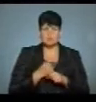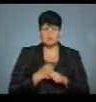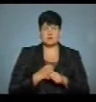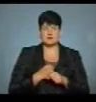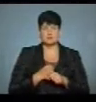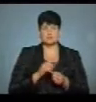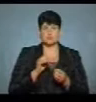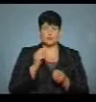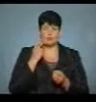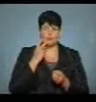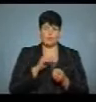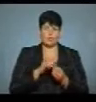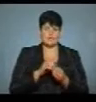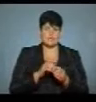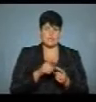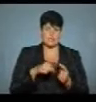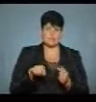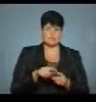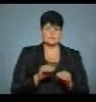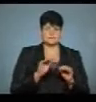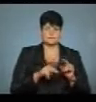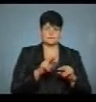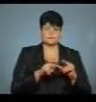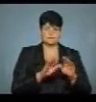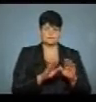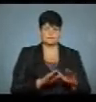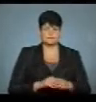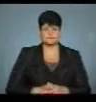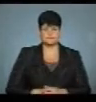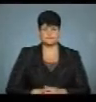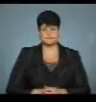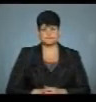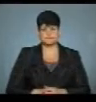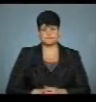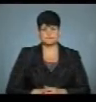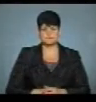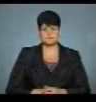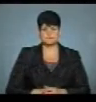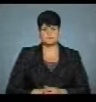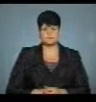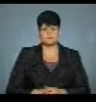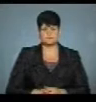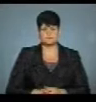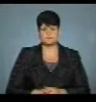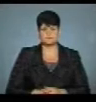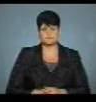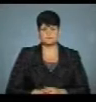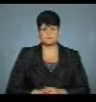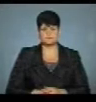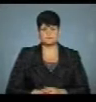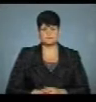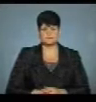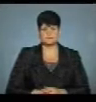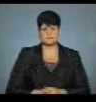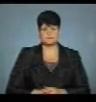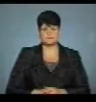стаціонарне кільце, повідомив керівник управління житлово-комунального господарства Олег Соколовський. Світлана Лазорик, Андрій Прокопів. Новини на